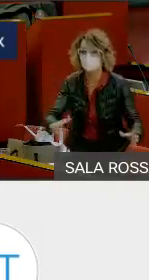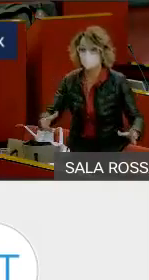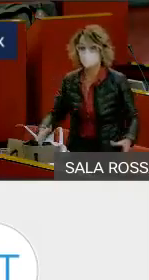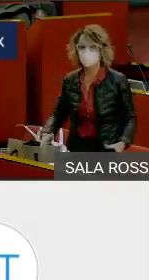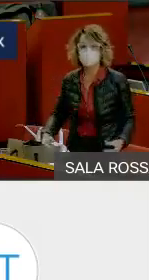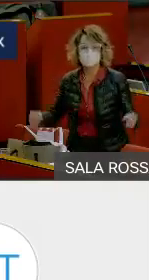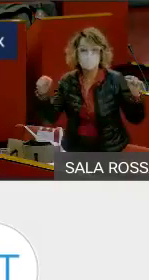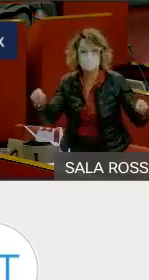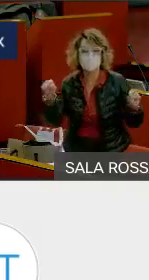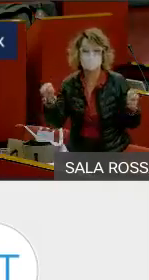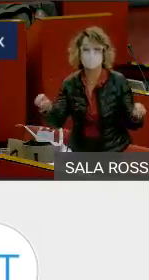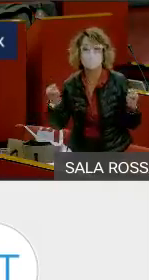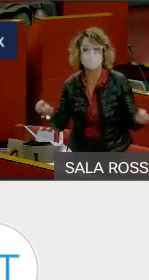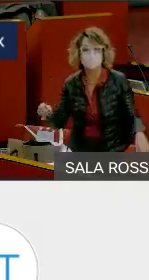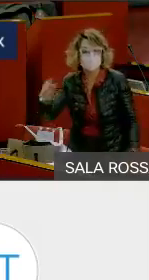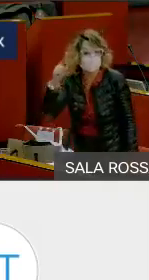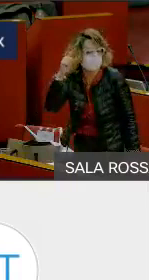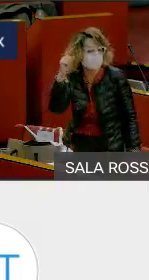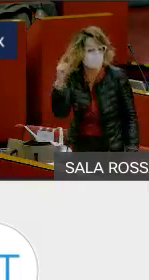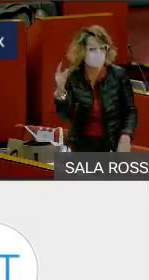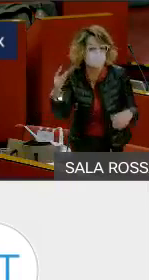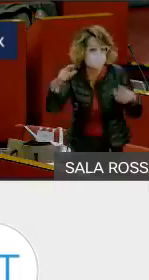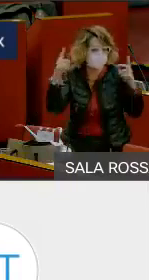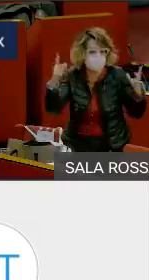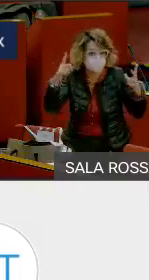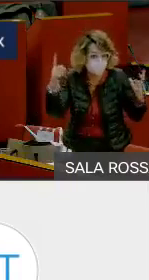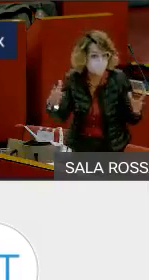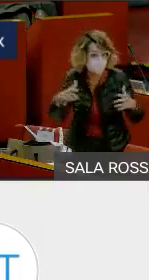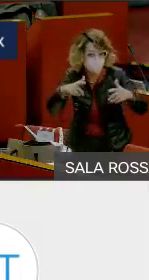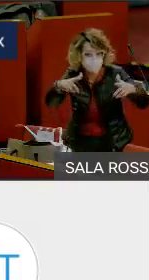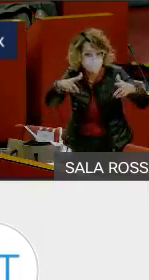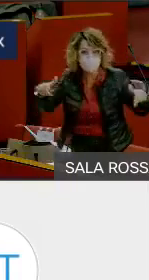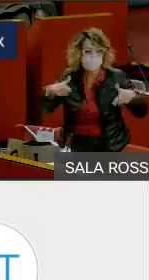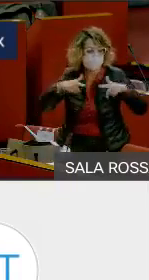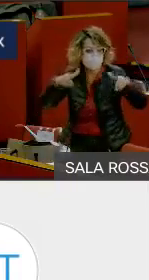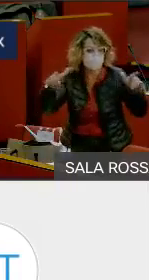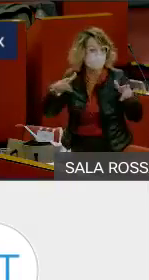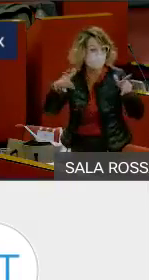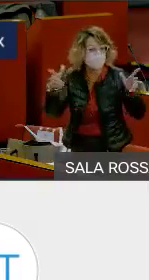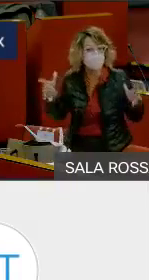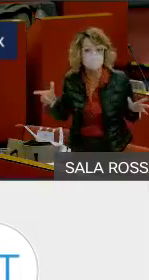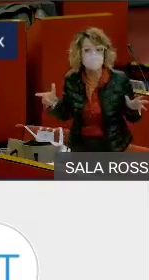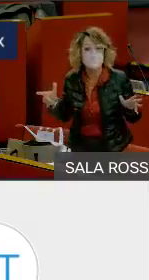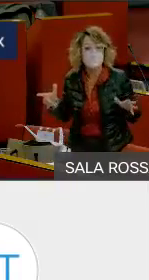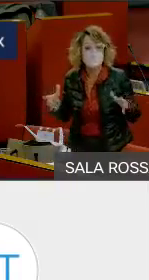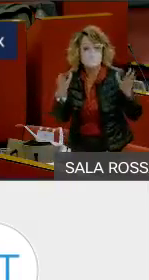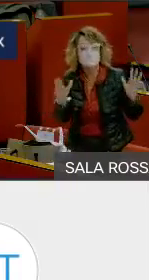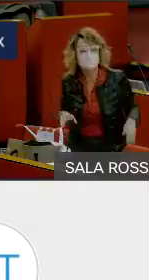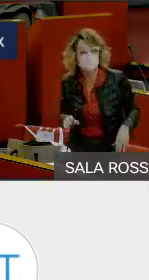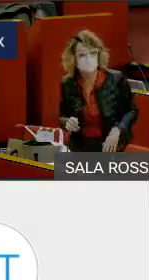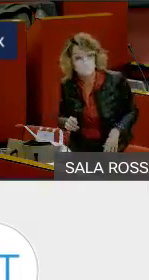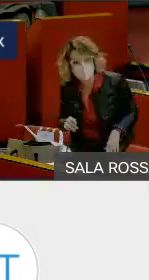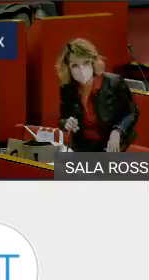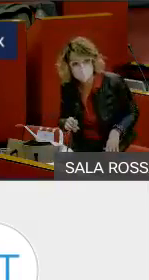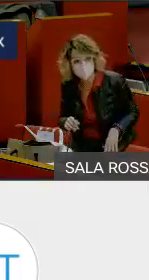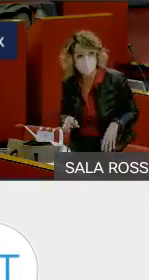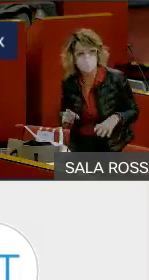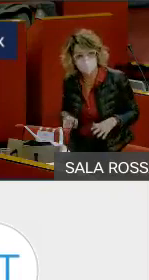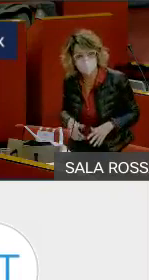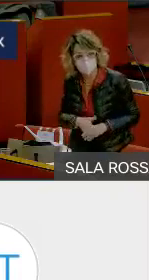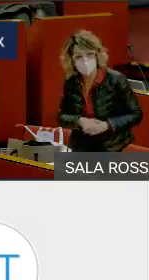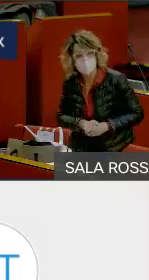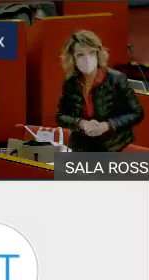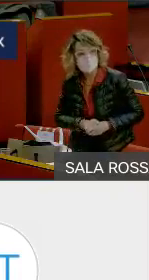privato perché quella operazione di non è che non sia già capitata è nel vago delle aule municipio più volte ha